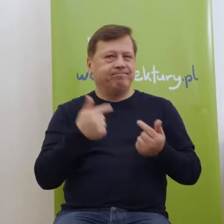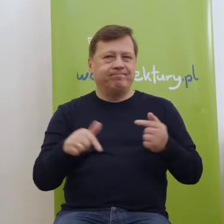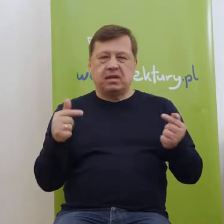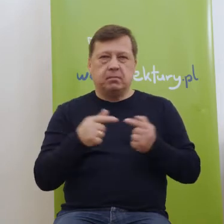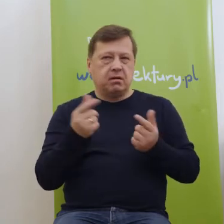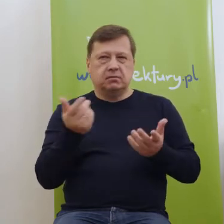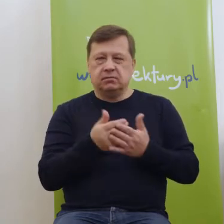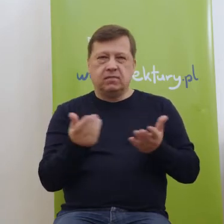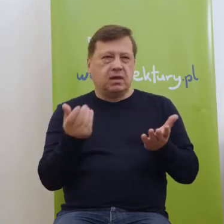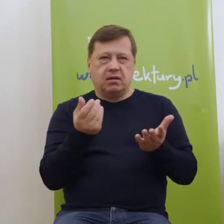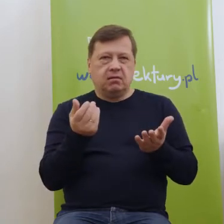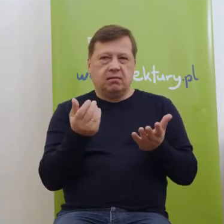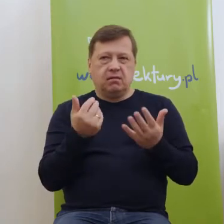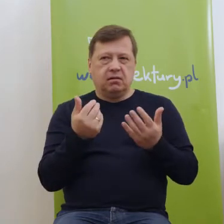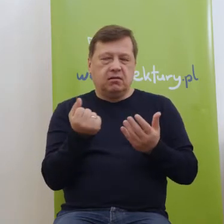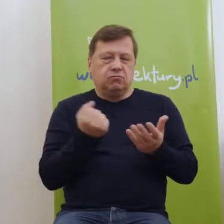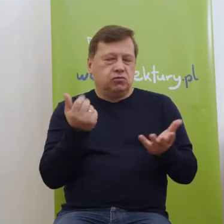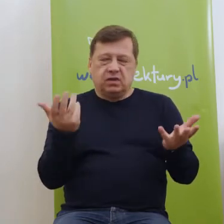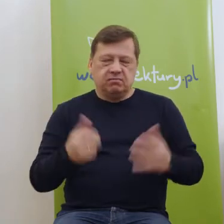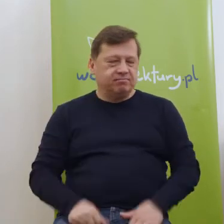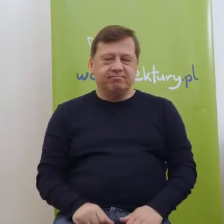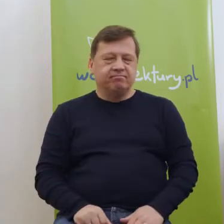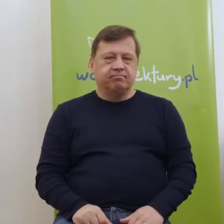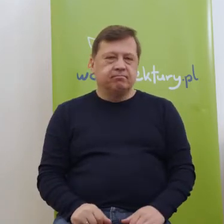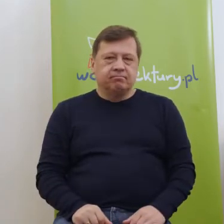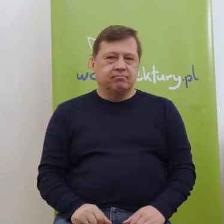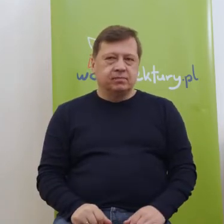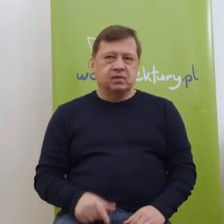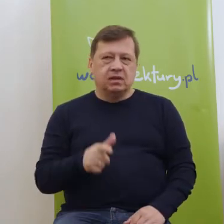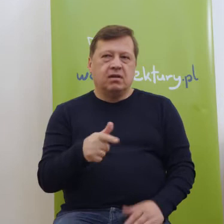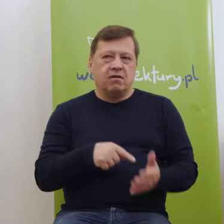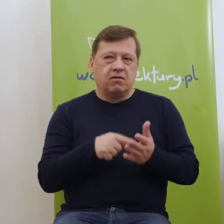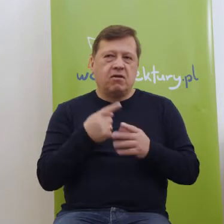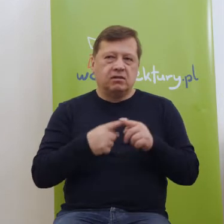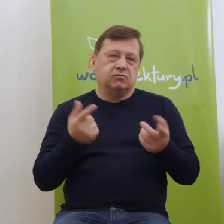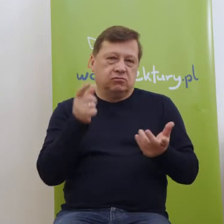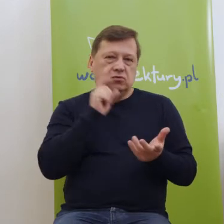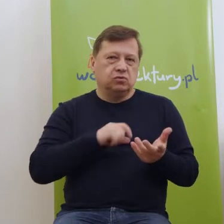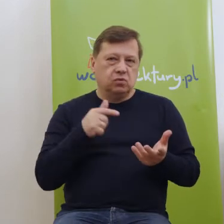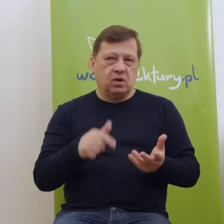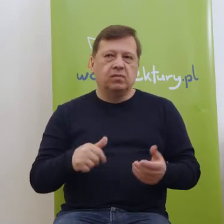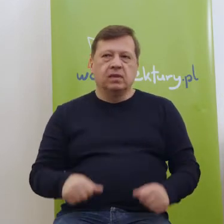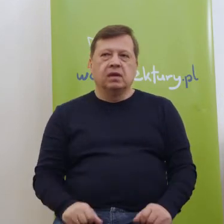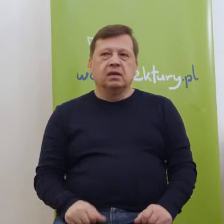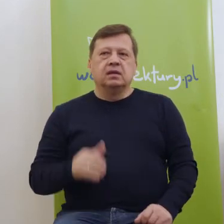użycia. I tak jest trochę ze złem, ono zawsze gdzieś tam istnieje.